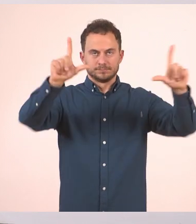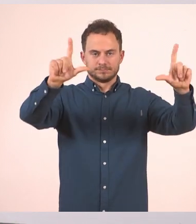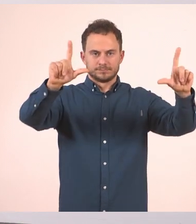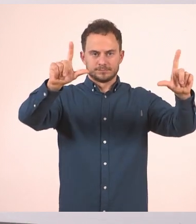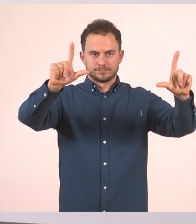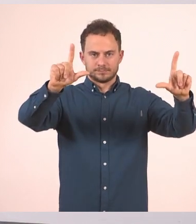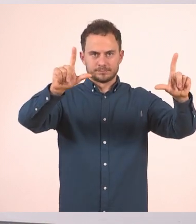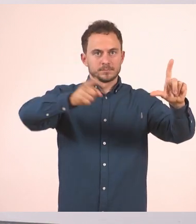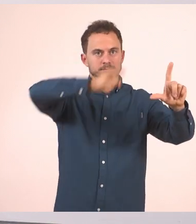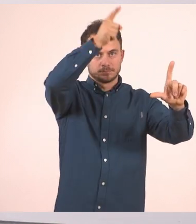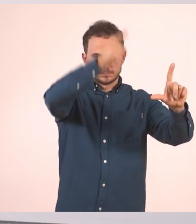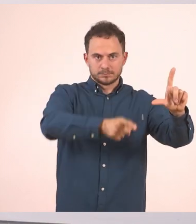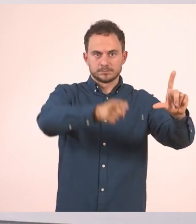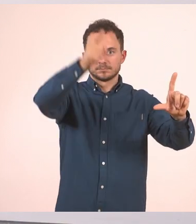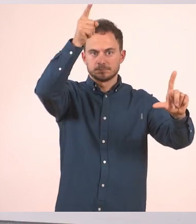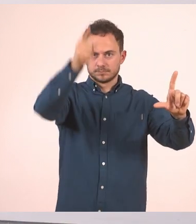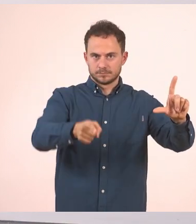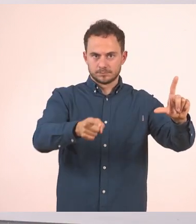Τη χωρίζω στα τρία κομμάτια.